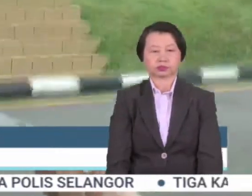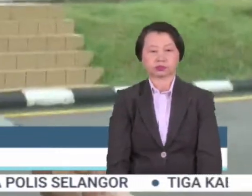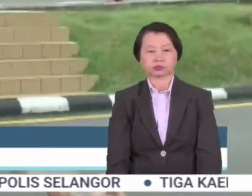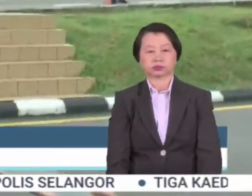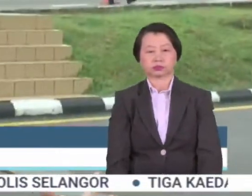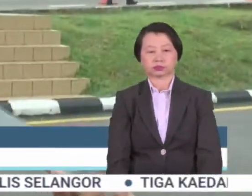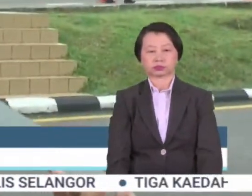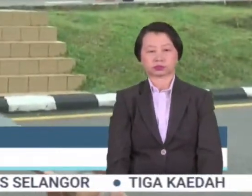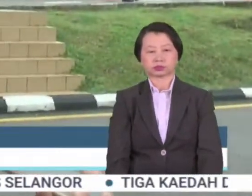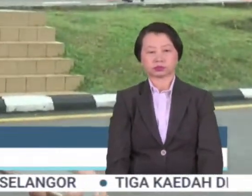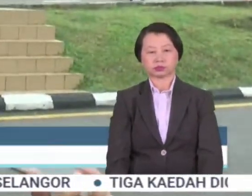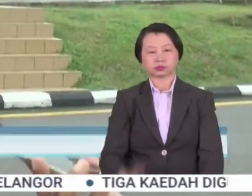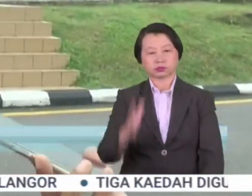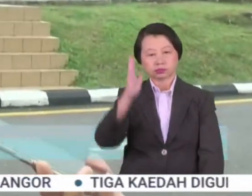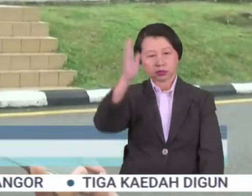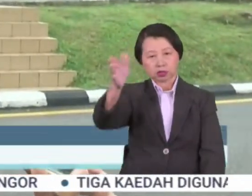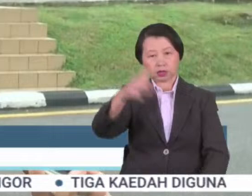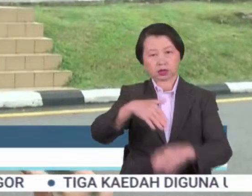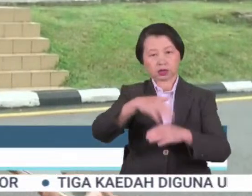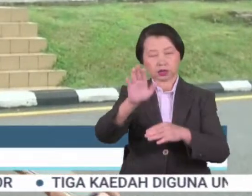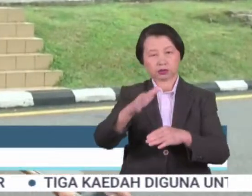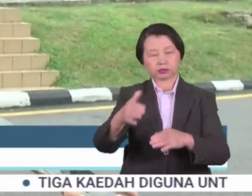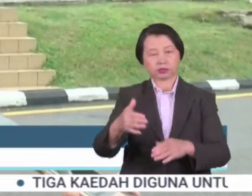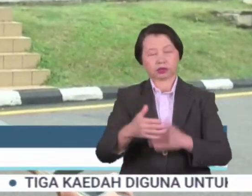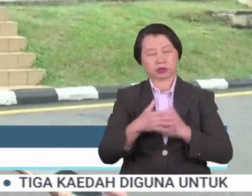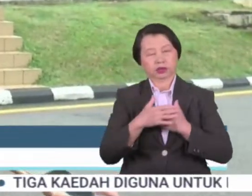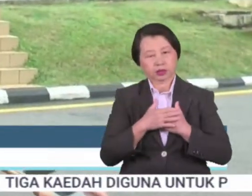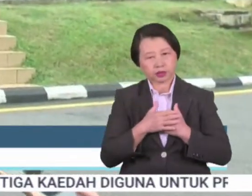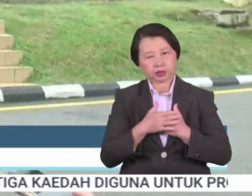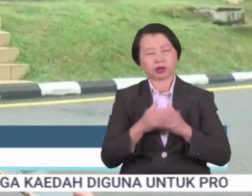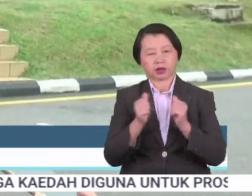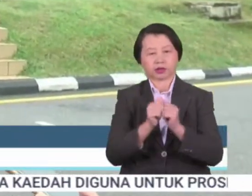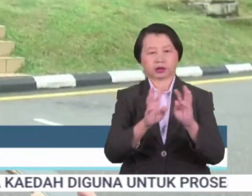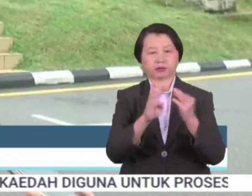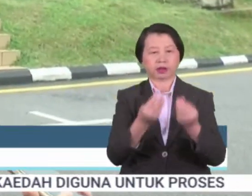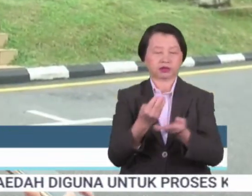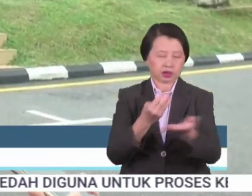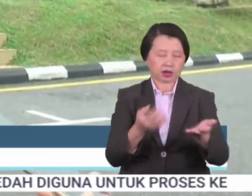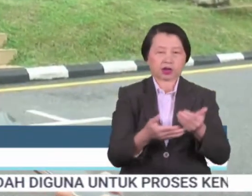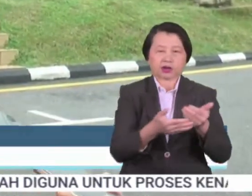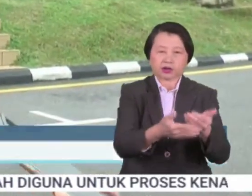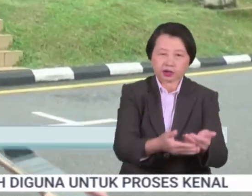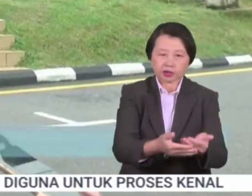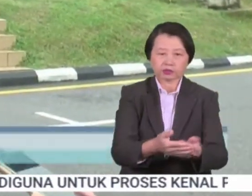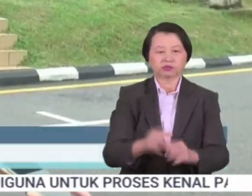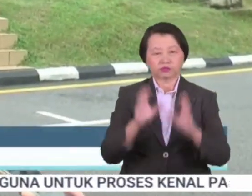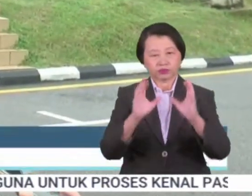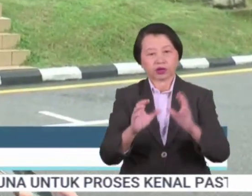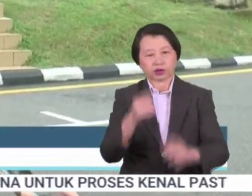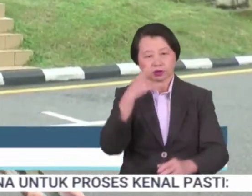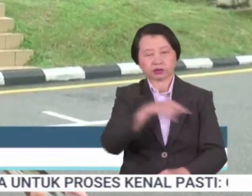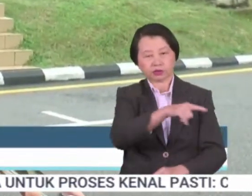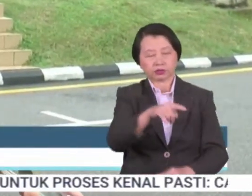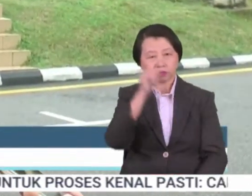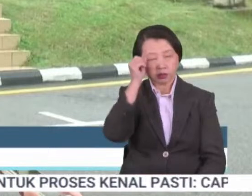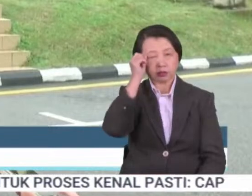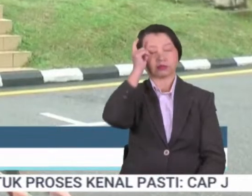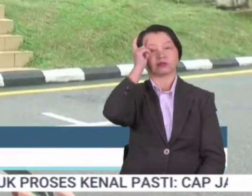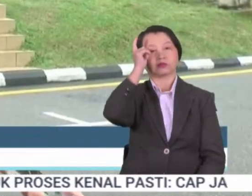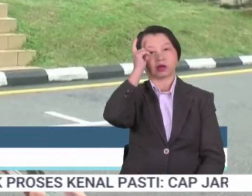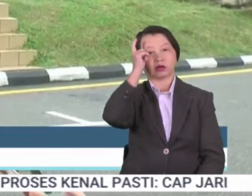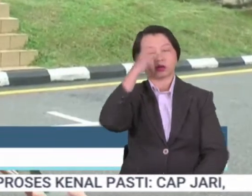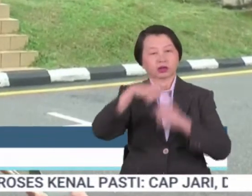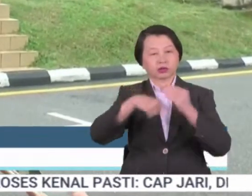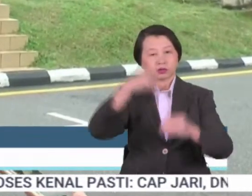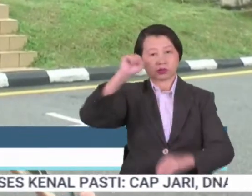digital dia akan lebih dia akan lebih dekat dengan masyarakat tu sendiri jadi cara dia untuk menghayati